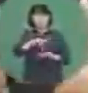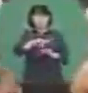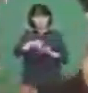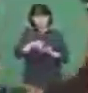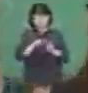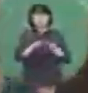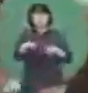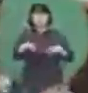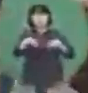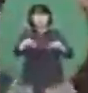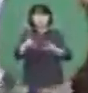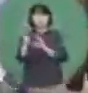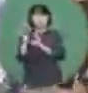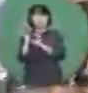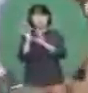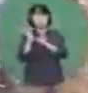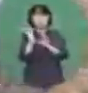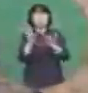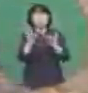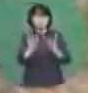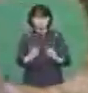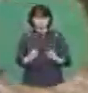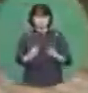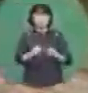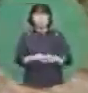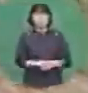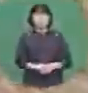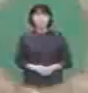商店街を練り歩きました